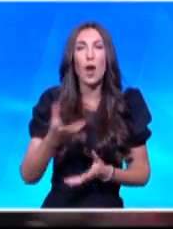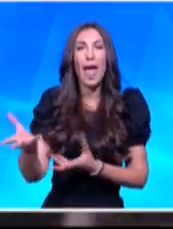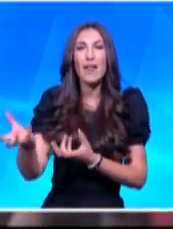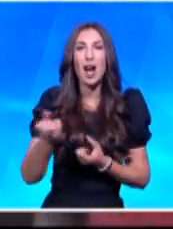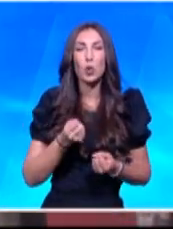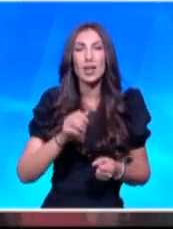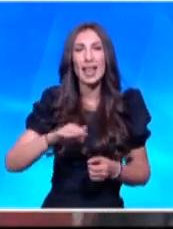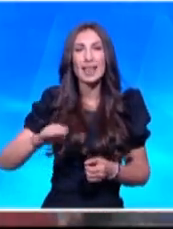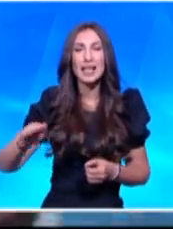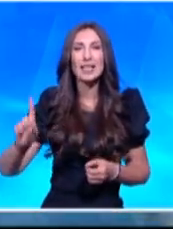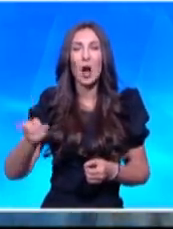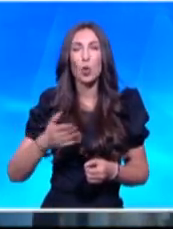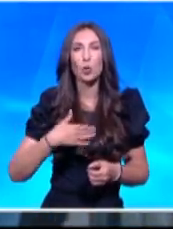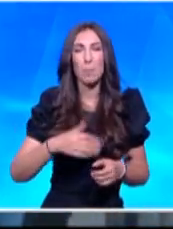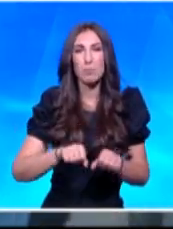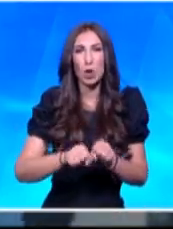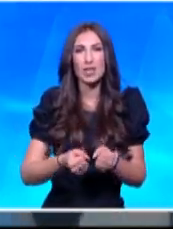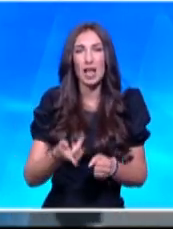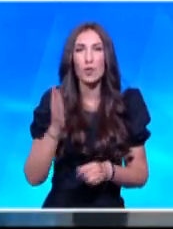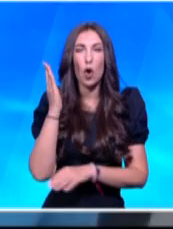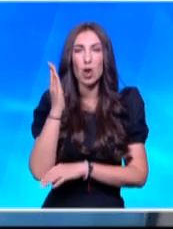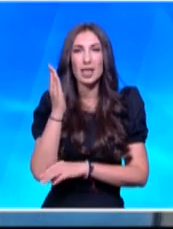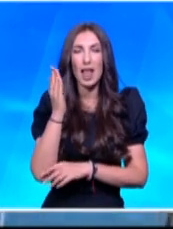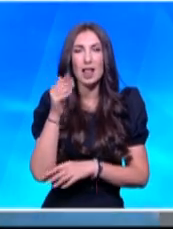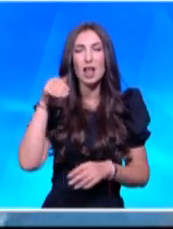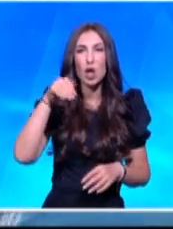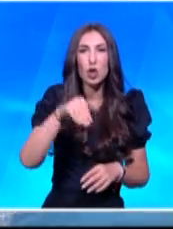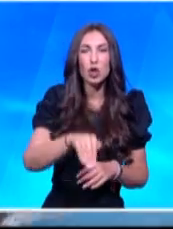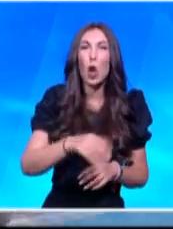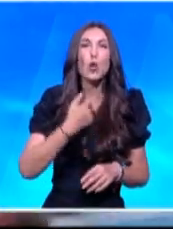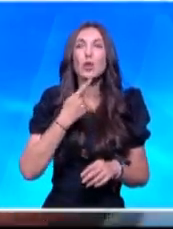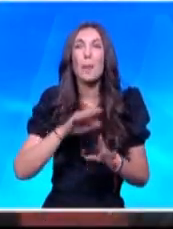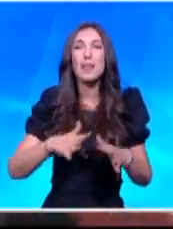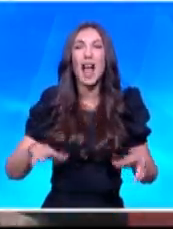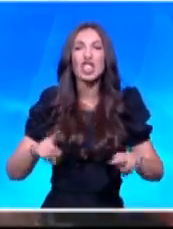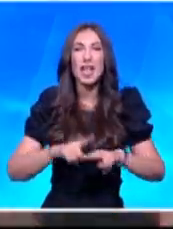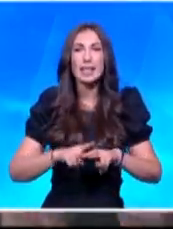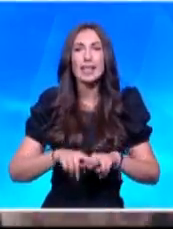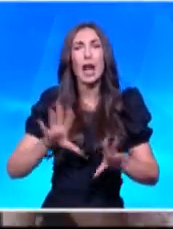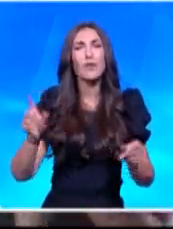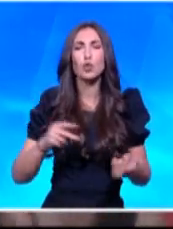евакуирането на децата, които бяха пострадали в хотела тук долу на Нестинарка. Всичко върви по